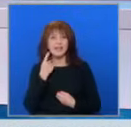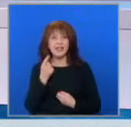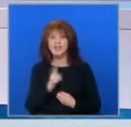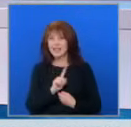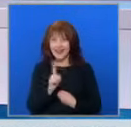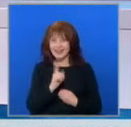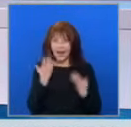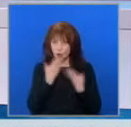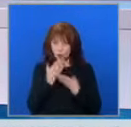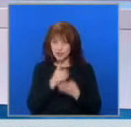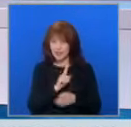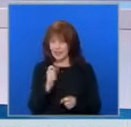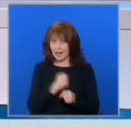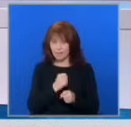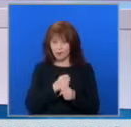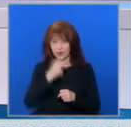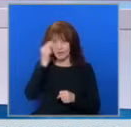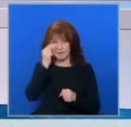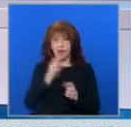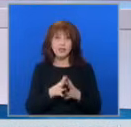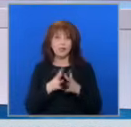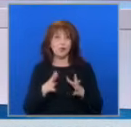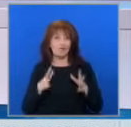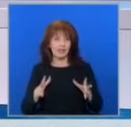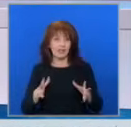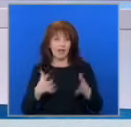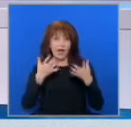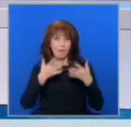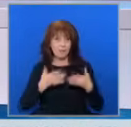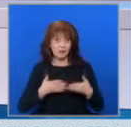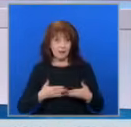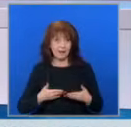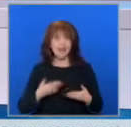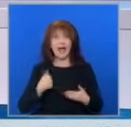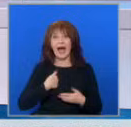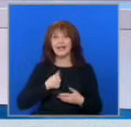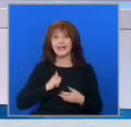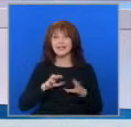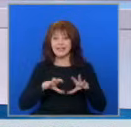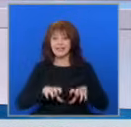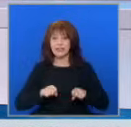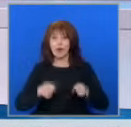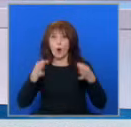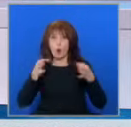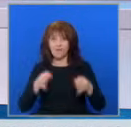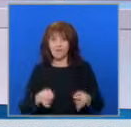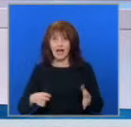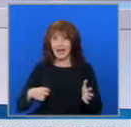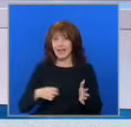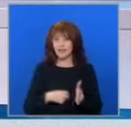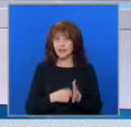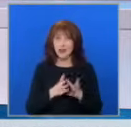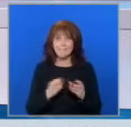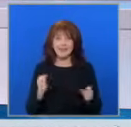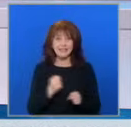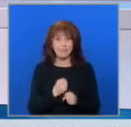не учат и не работят у нас, се увеличават. По данни на Агенцията по заетостта, официално регистрираните безработни до 29